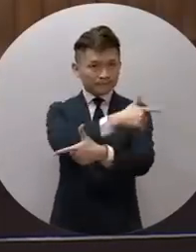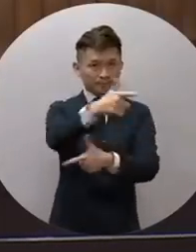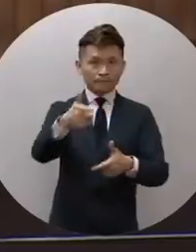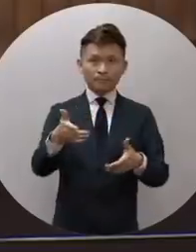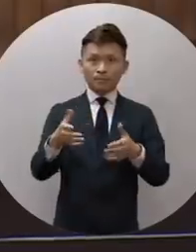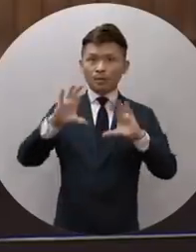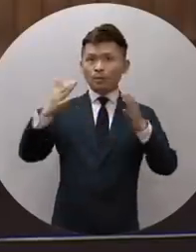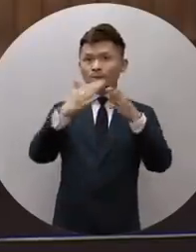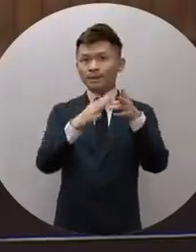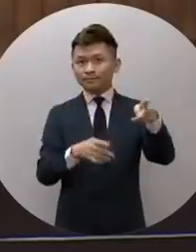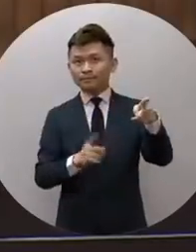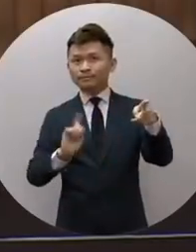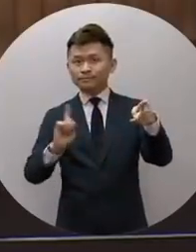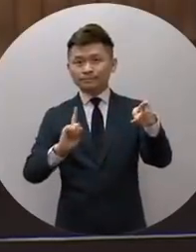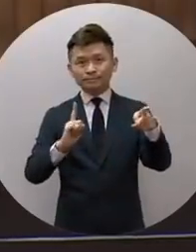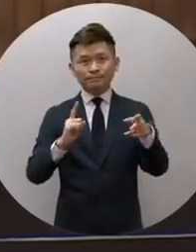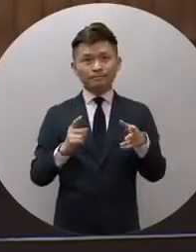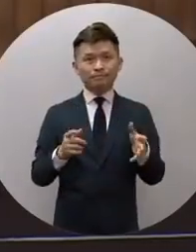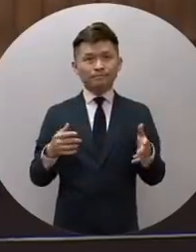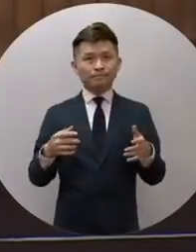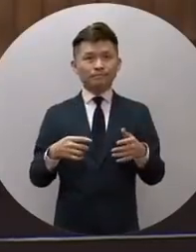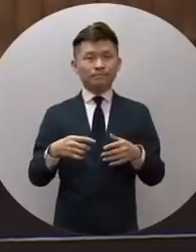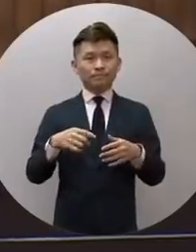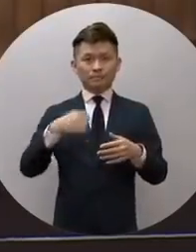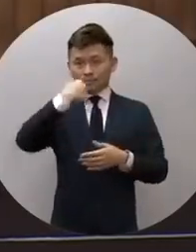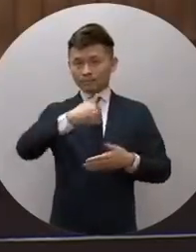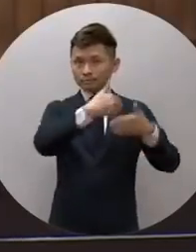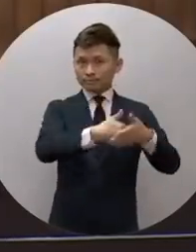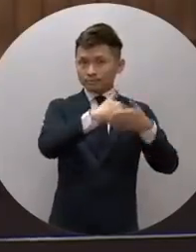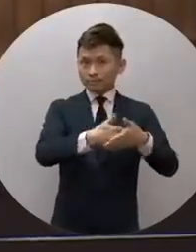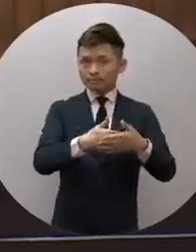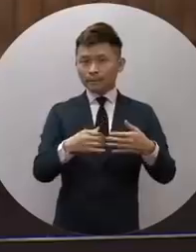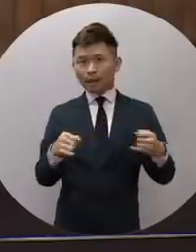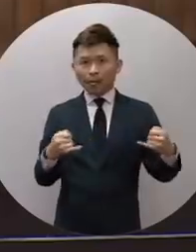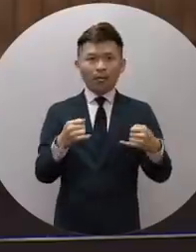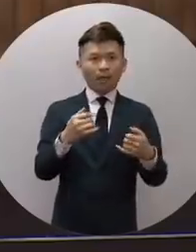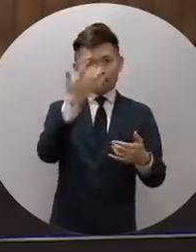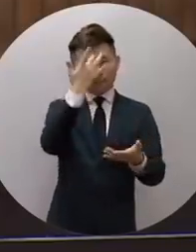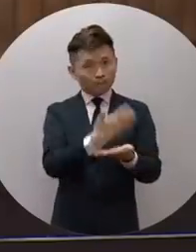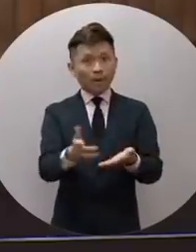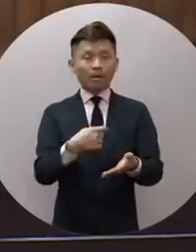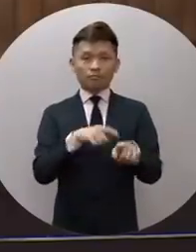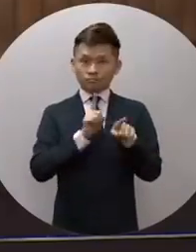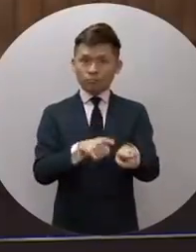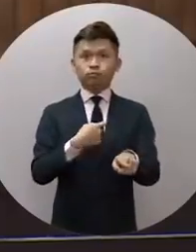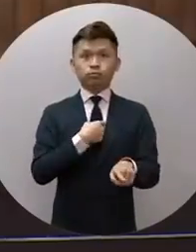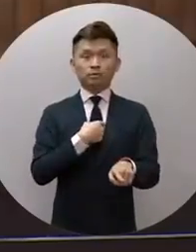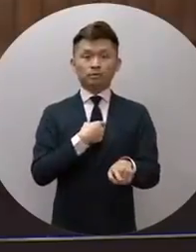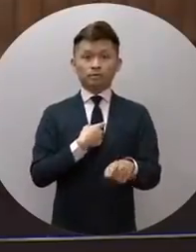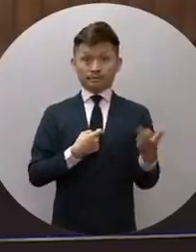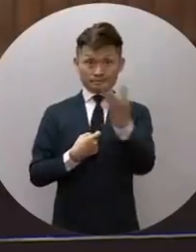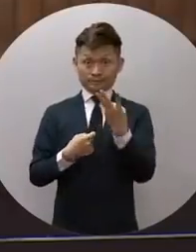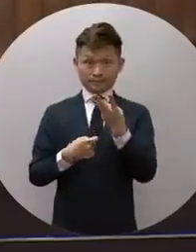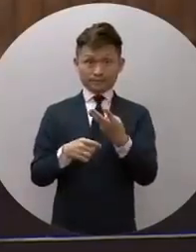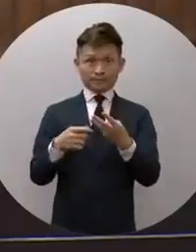家认同定位、处理两岸问题的智慧先端，信守并捍卫这三